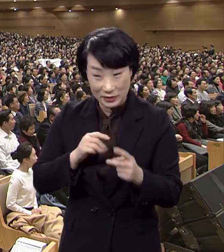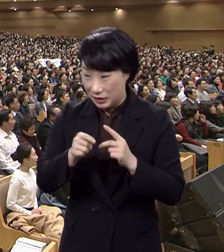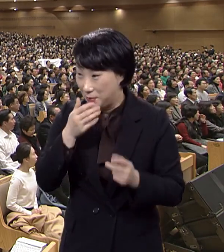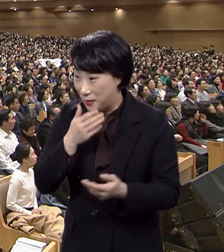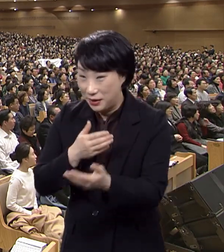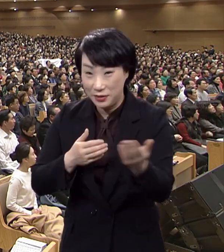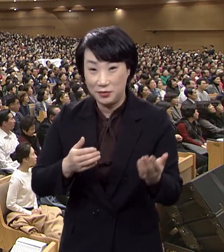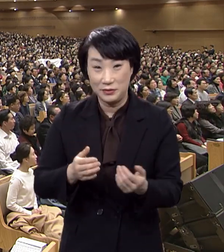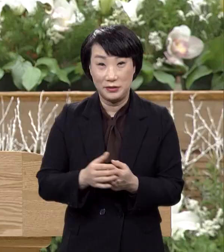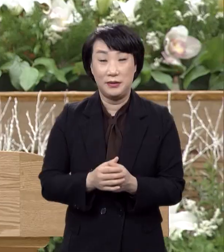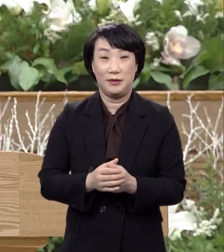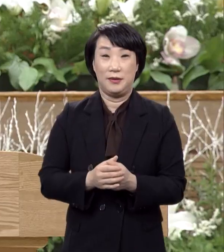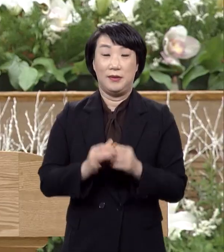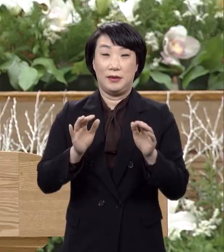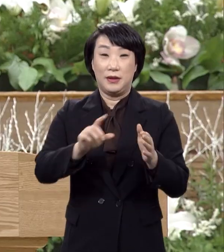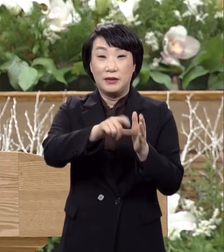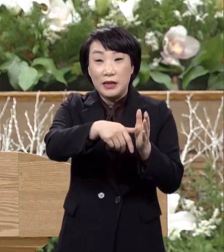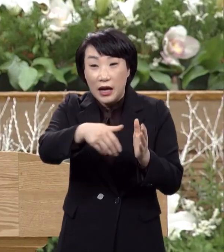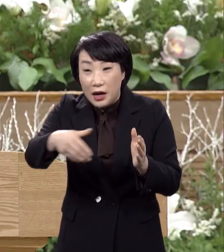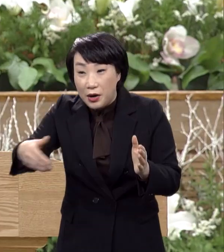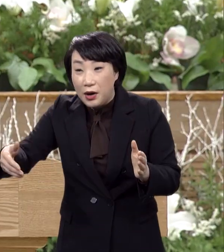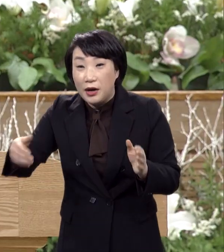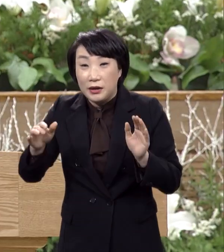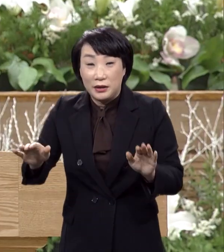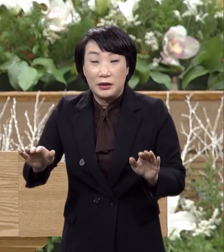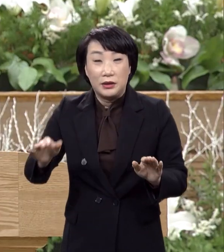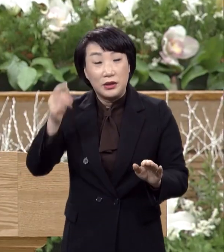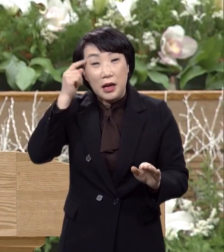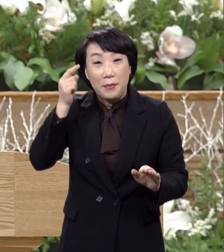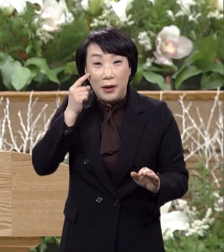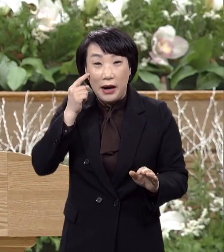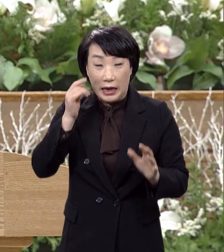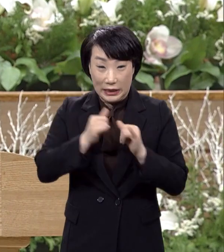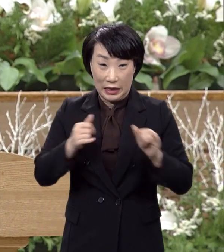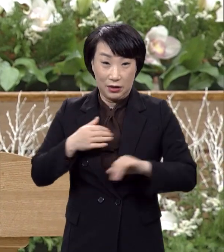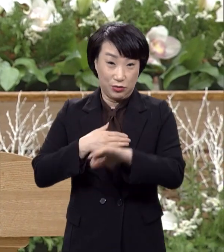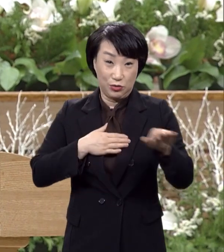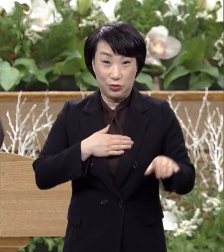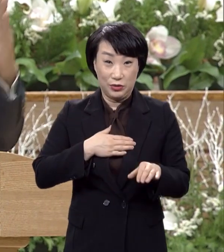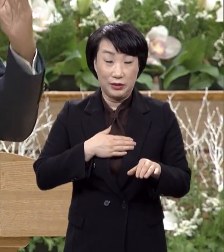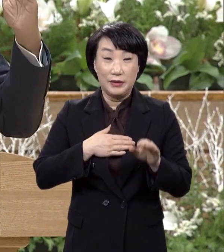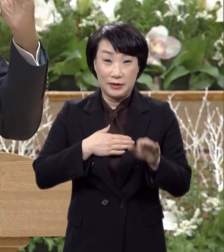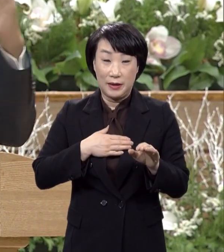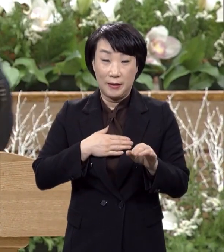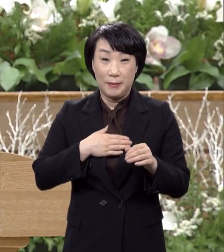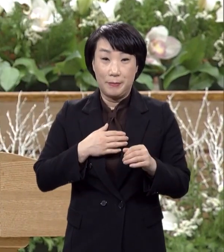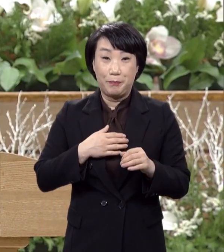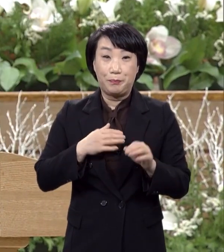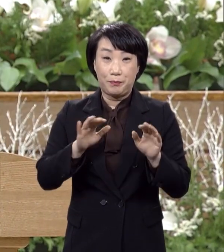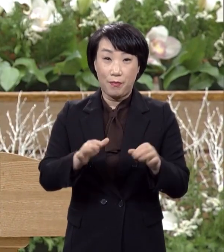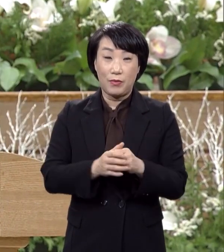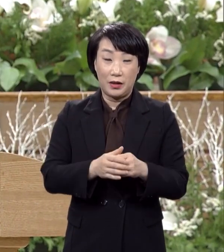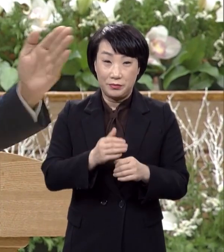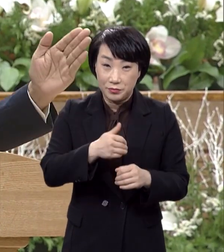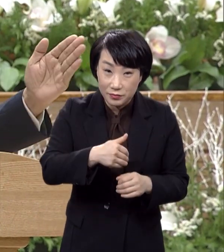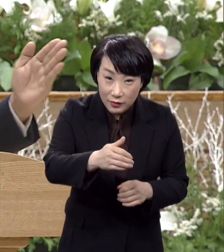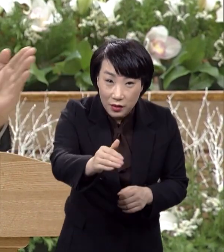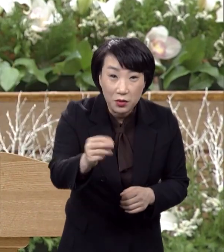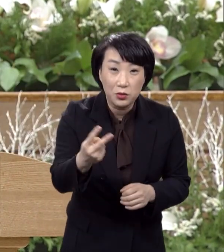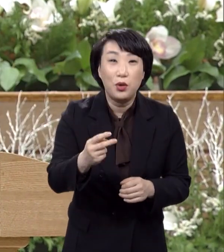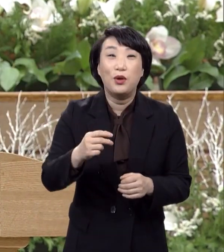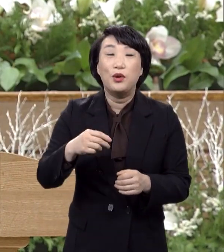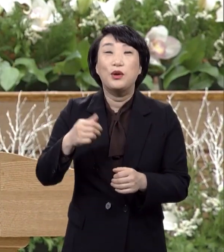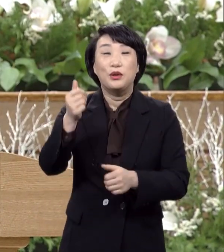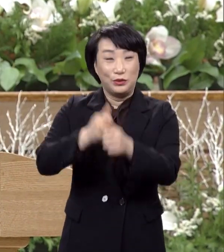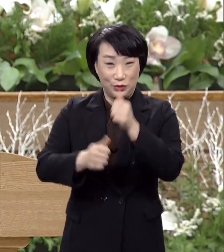됩니까? 이 세월은 보세요. 우리 인생은 세월 속에서 이제 가고